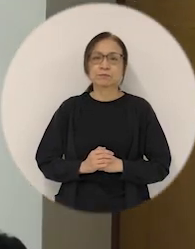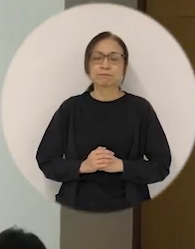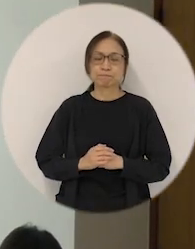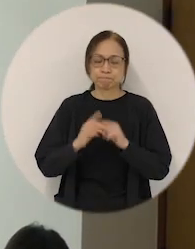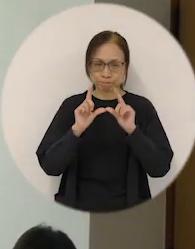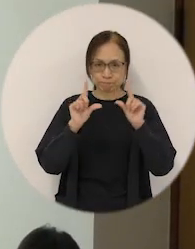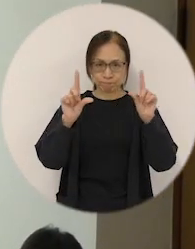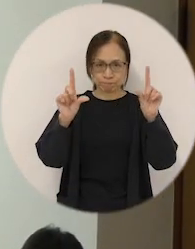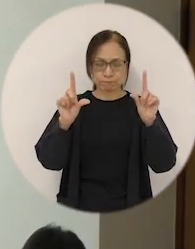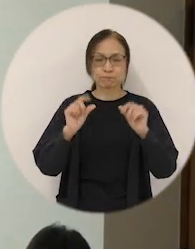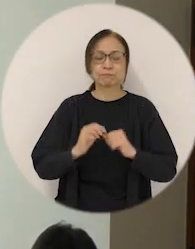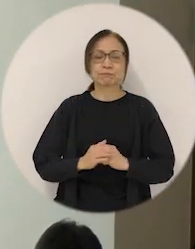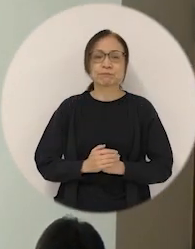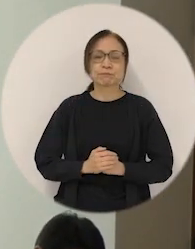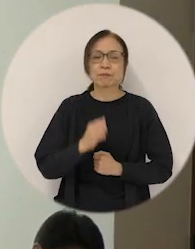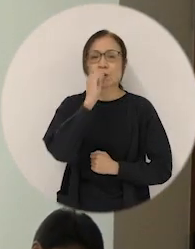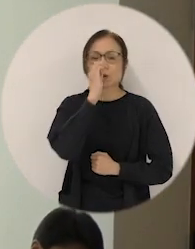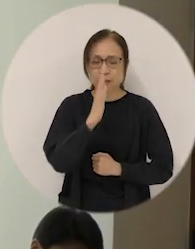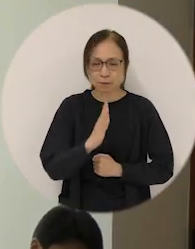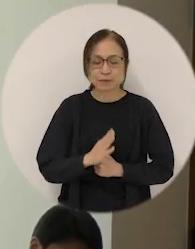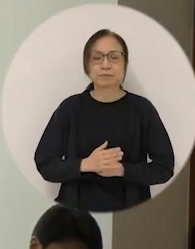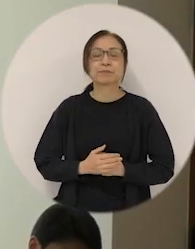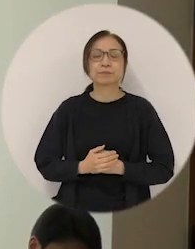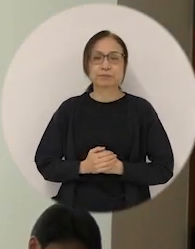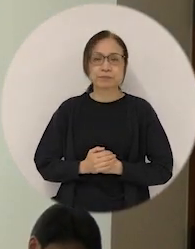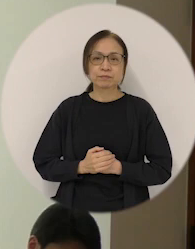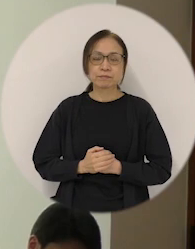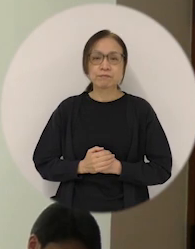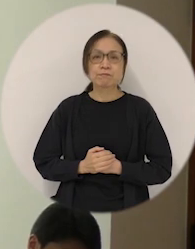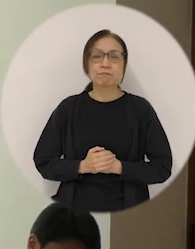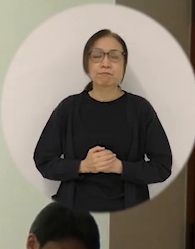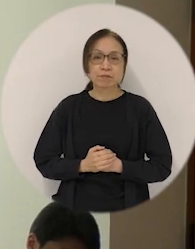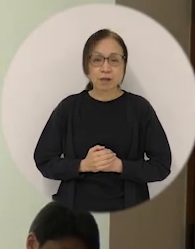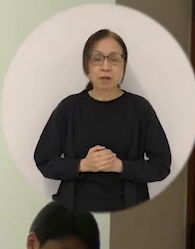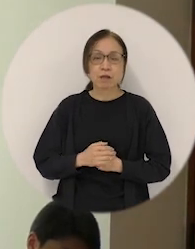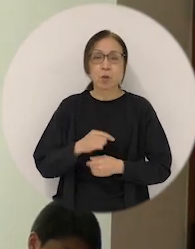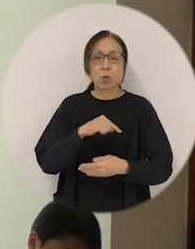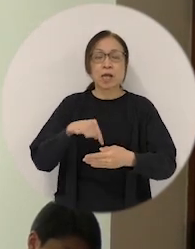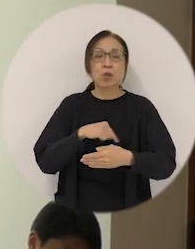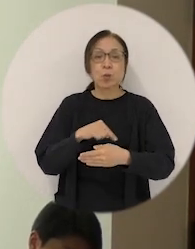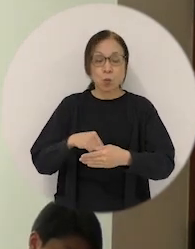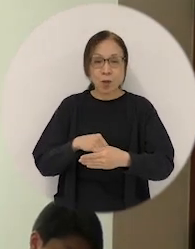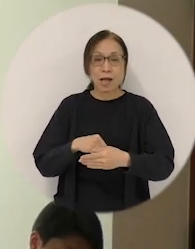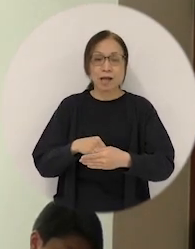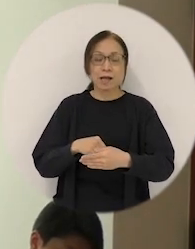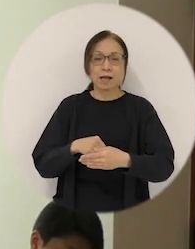文化交流部長の新澤です。よろしくお願いします。空想フェスにつきましては、今事業内容